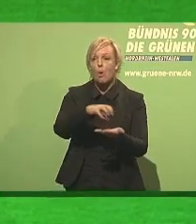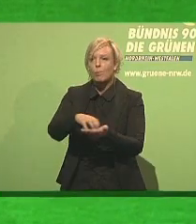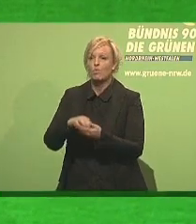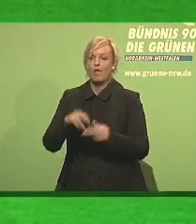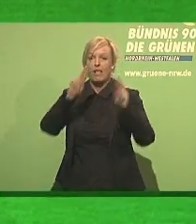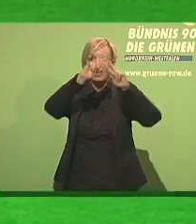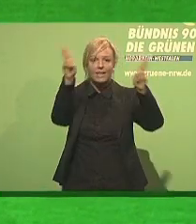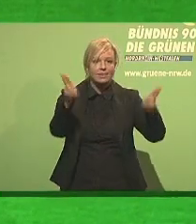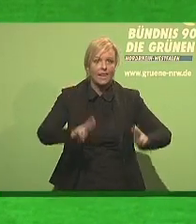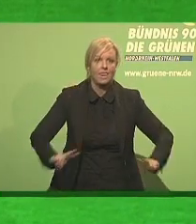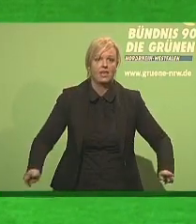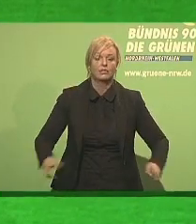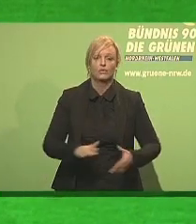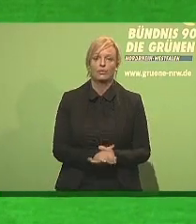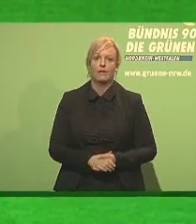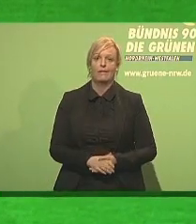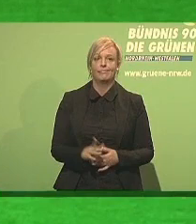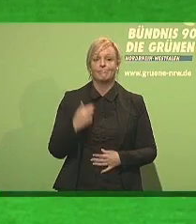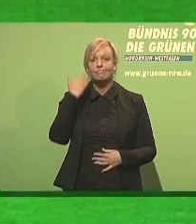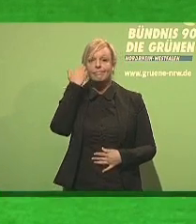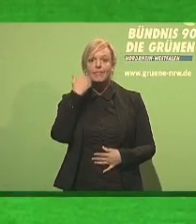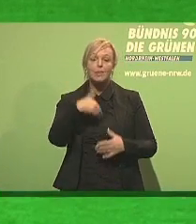Liebe Freundinnen und Freunde,